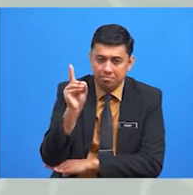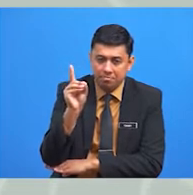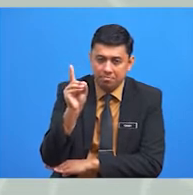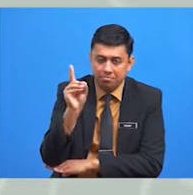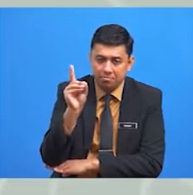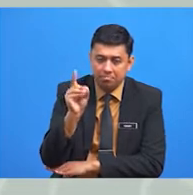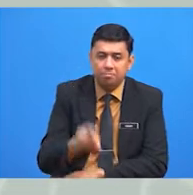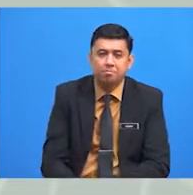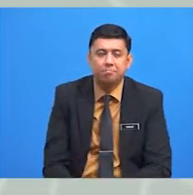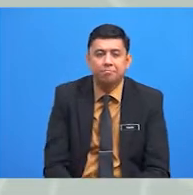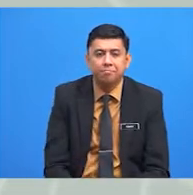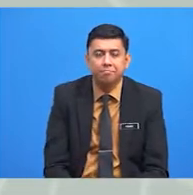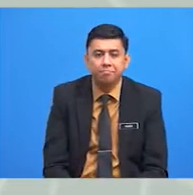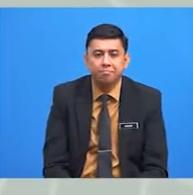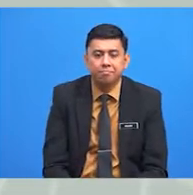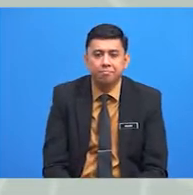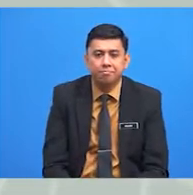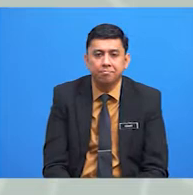R.O. Winston.